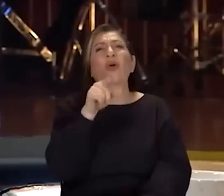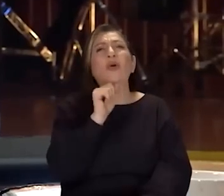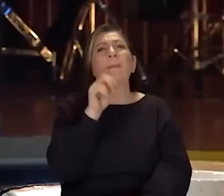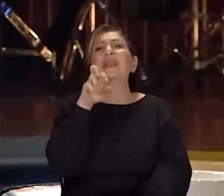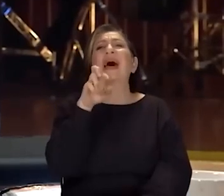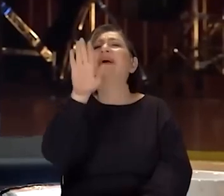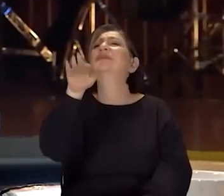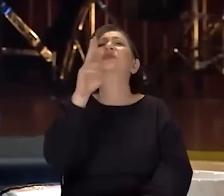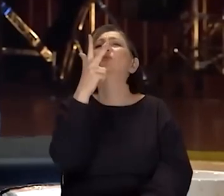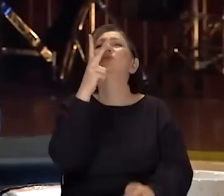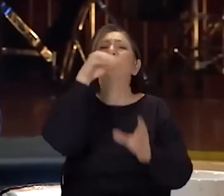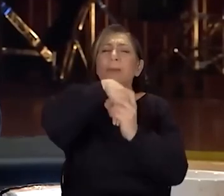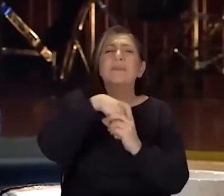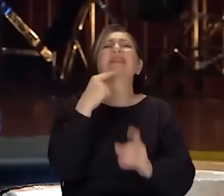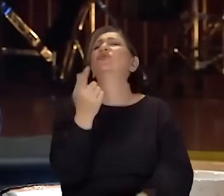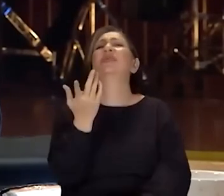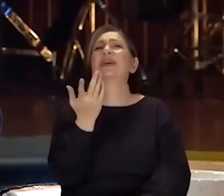insanın aklına? Üçü bir arada deyince.